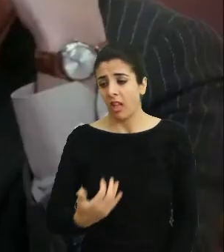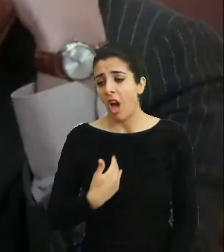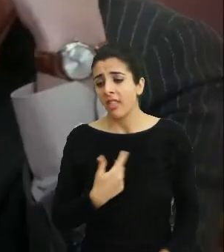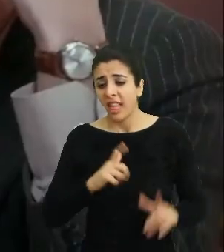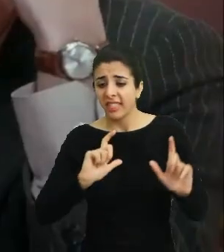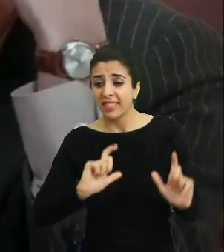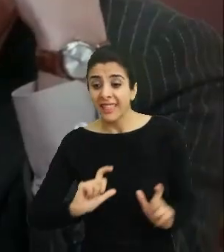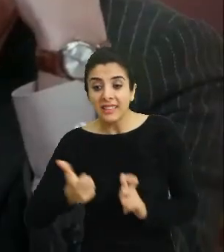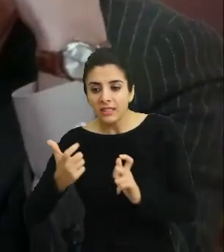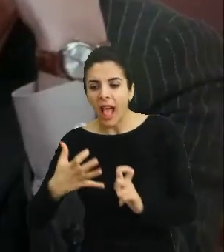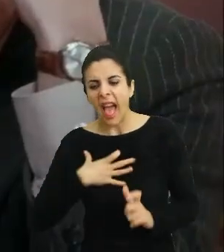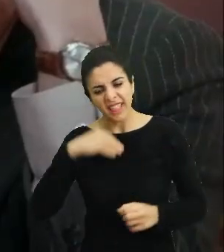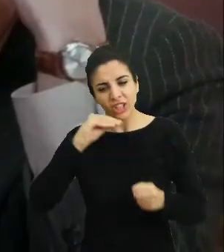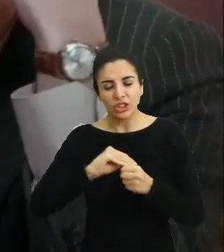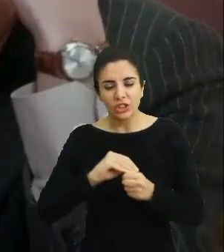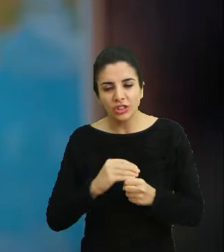etmek değil midir?